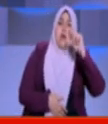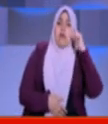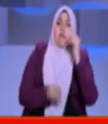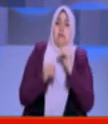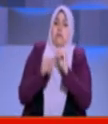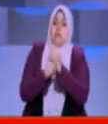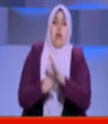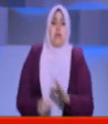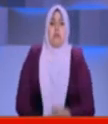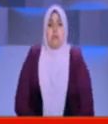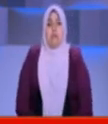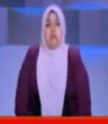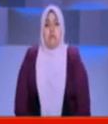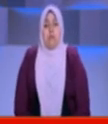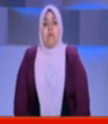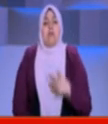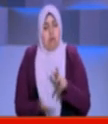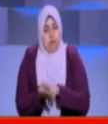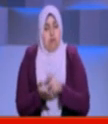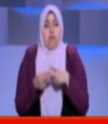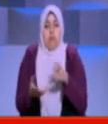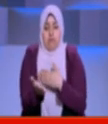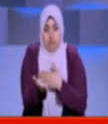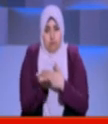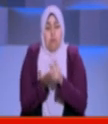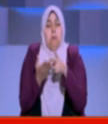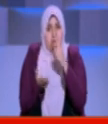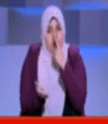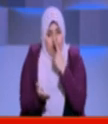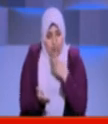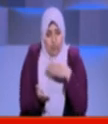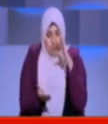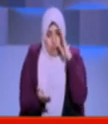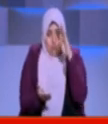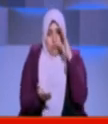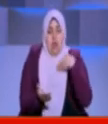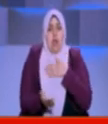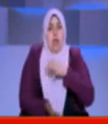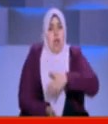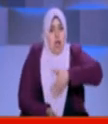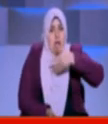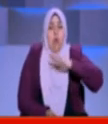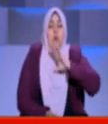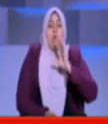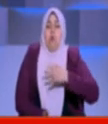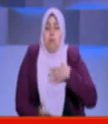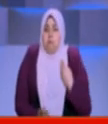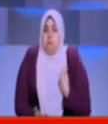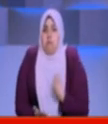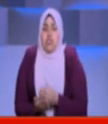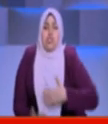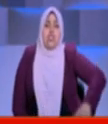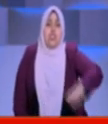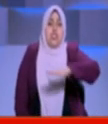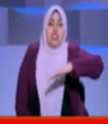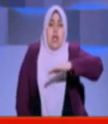إعلانه القبول رسميا بكتاب التكليف الصادر من الرئيس العراقي قال إنه سيكون من بين خدم الشعب العراقي بحسب